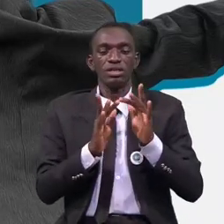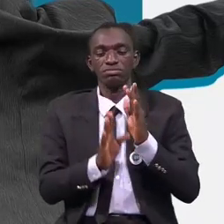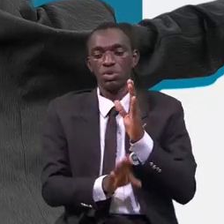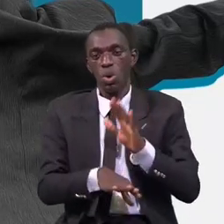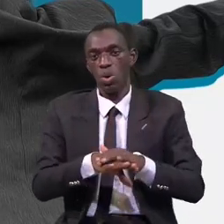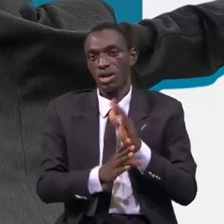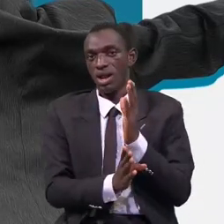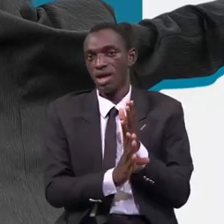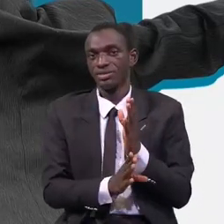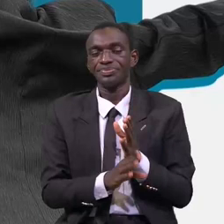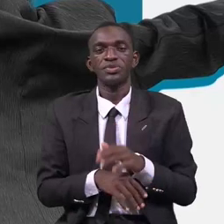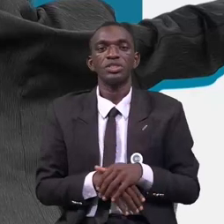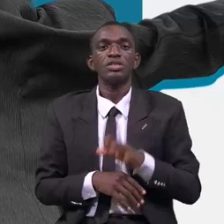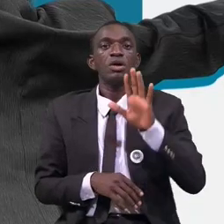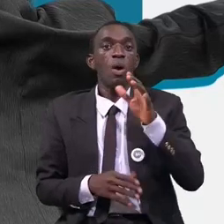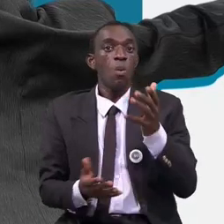ten